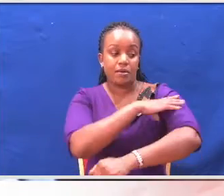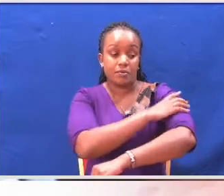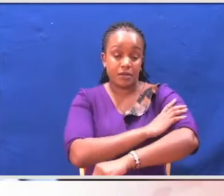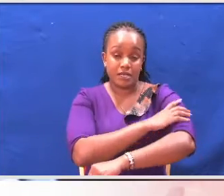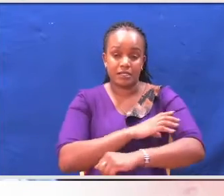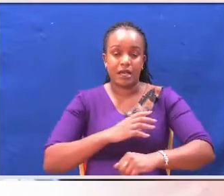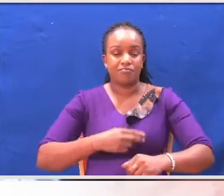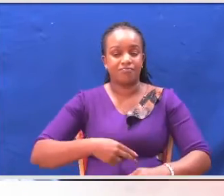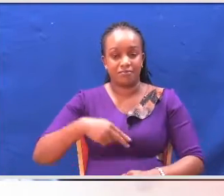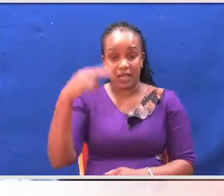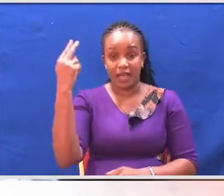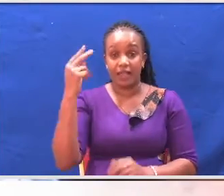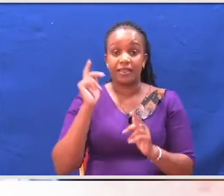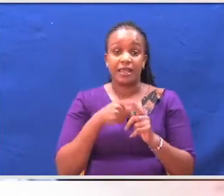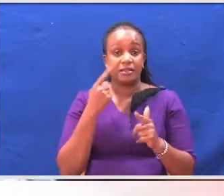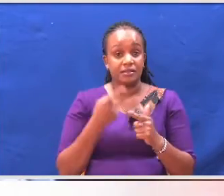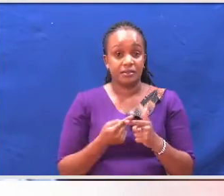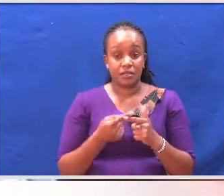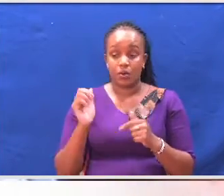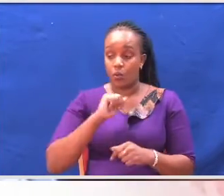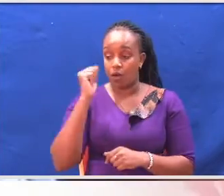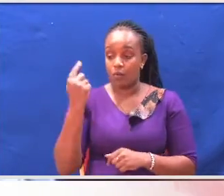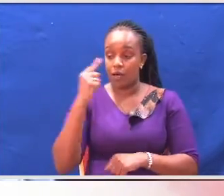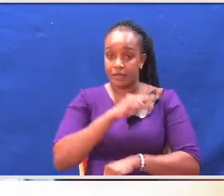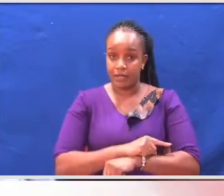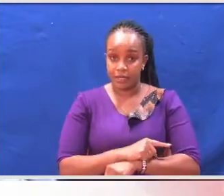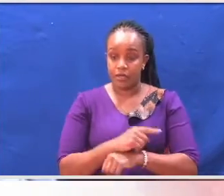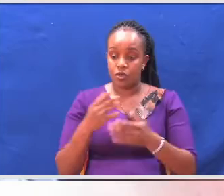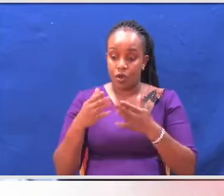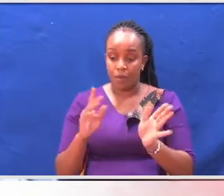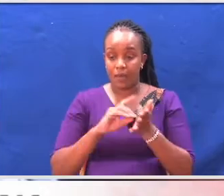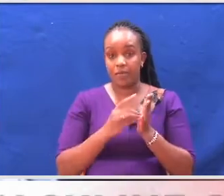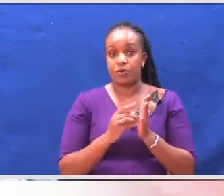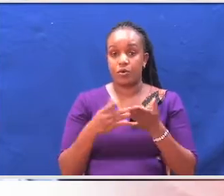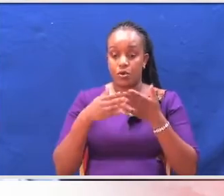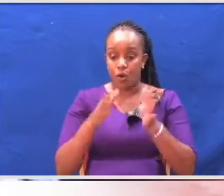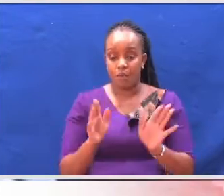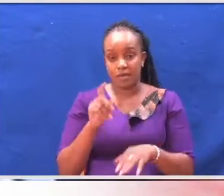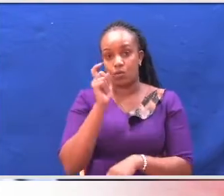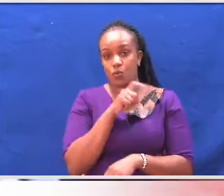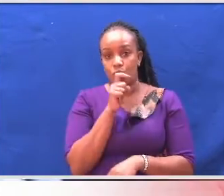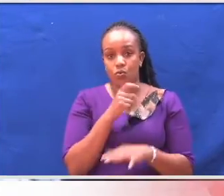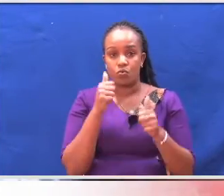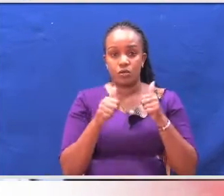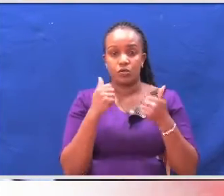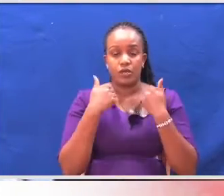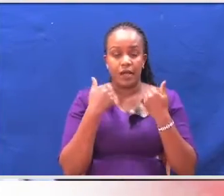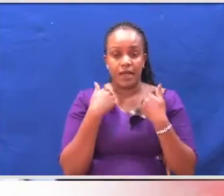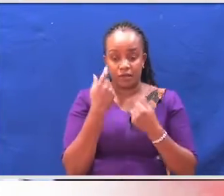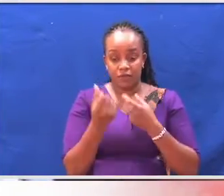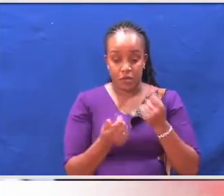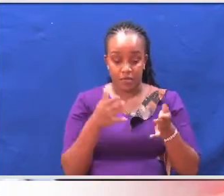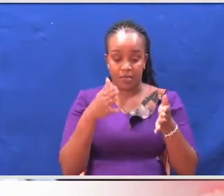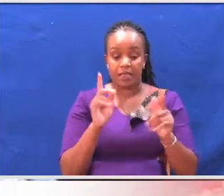nyumba. Sasa nije aliamka tu asubuhi akafungua mlango akafungulia, nilikuwa na kuku kiasi hapo.